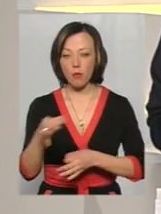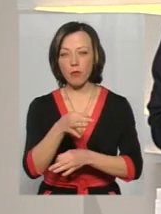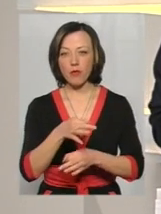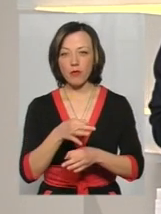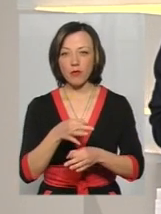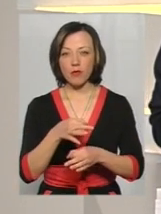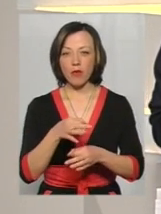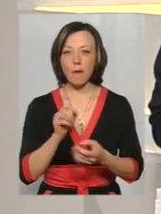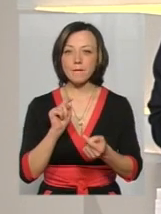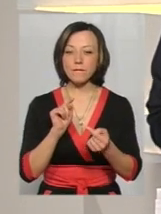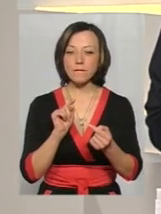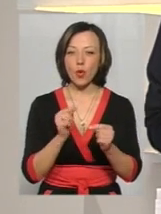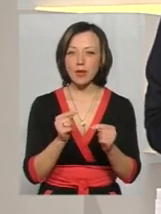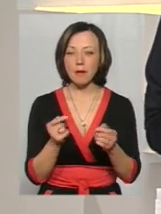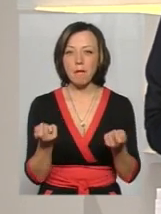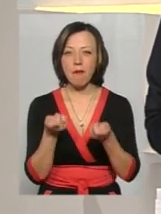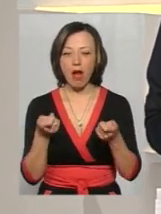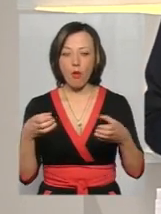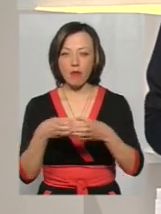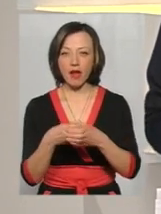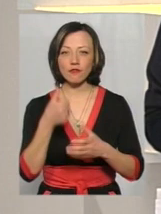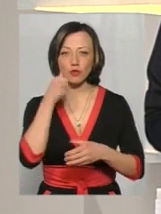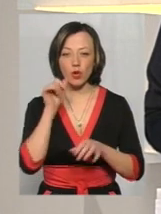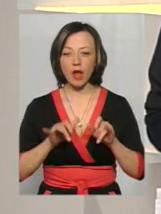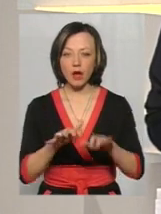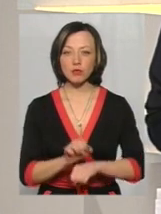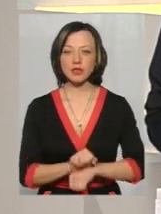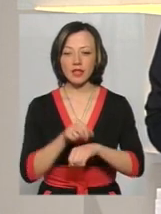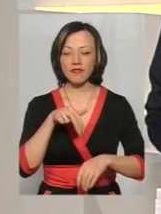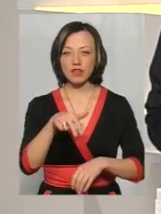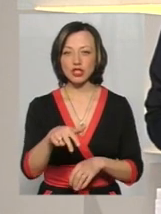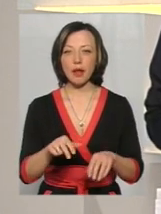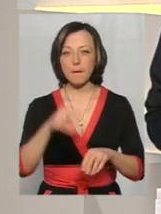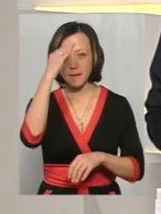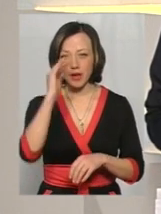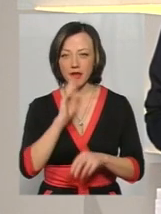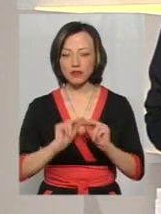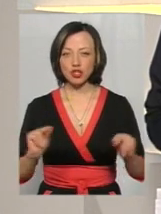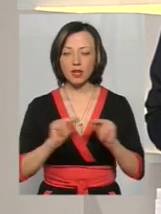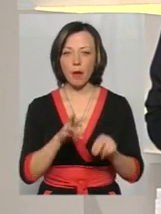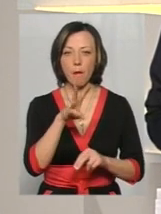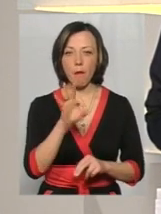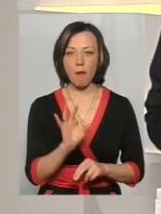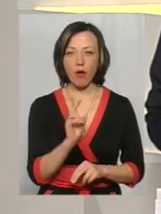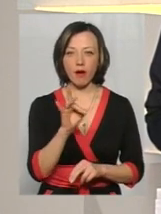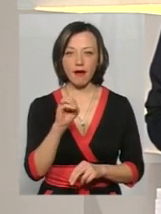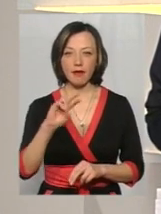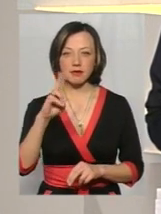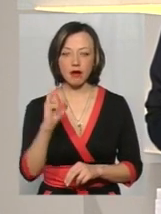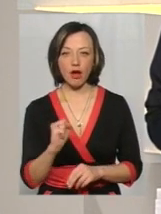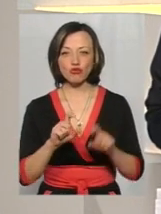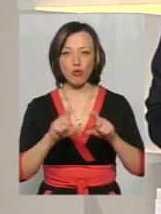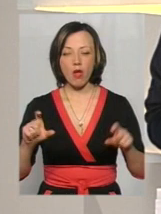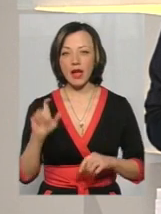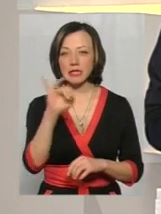проти малокомплектних. Вчора на акцію протести вийшли батьки та вчителі Мокрецької школи в Ізяславському